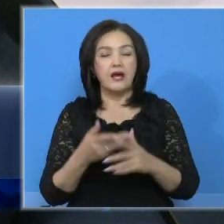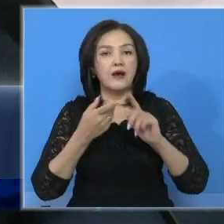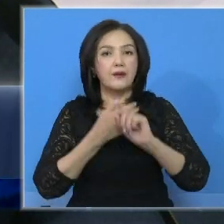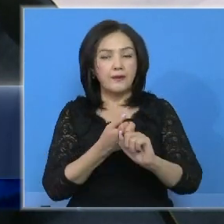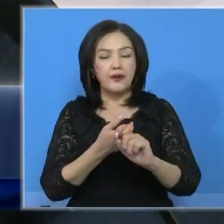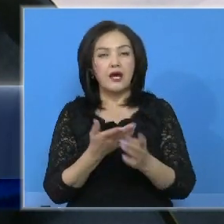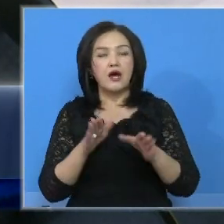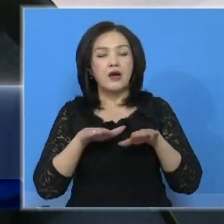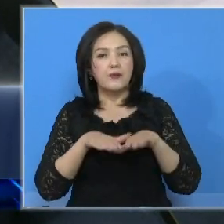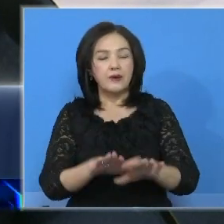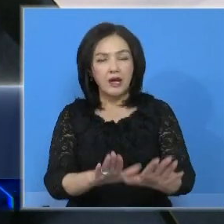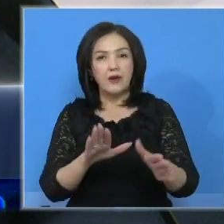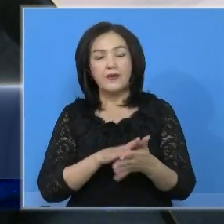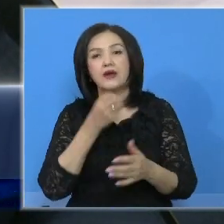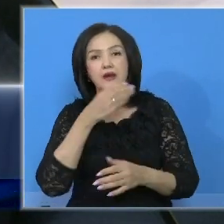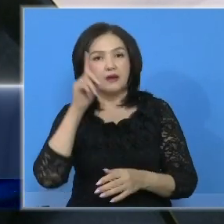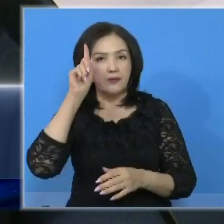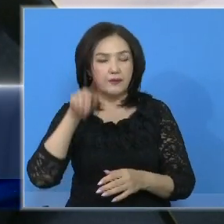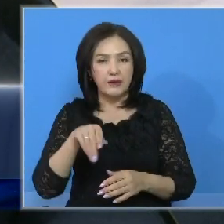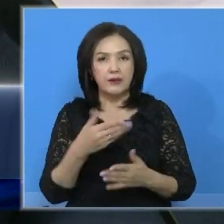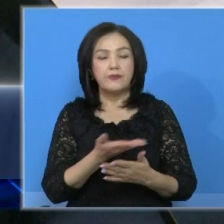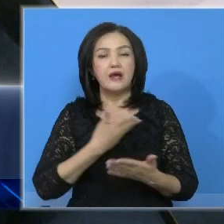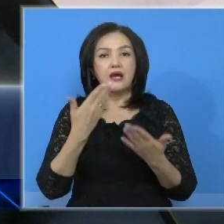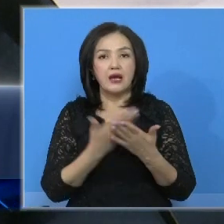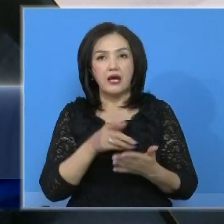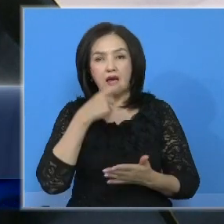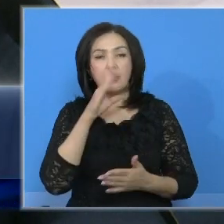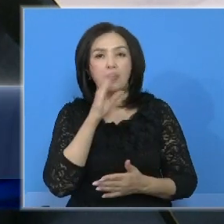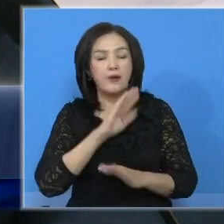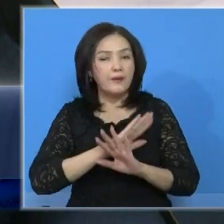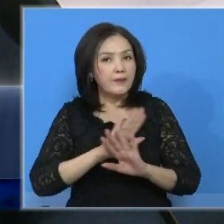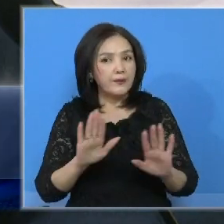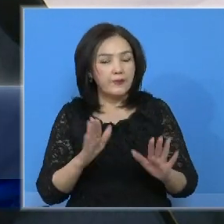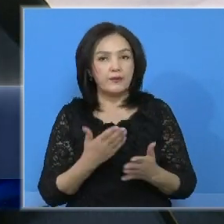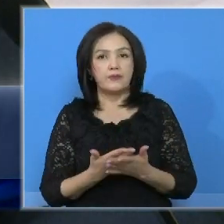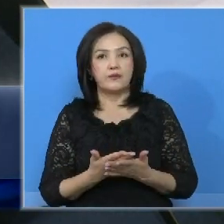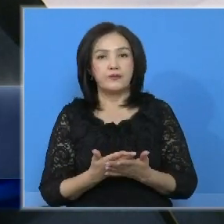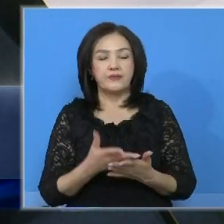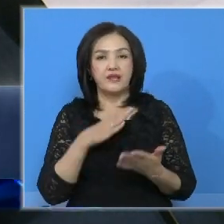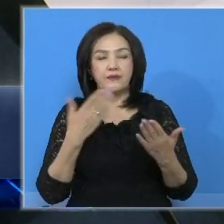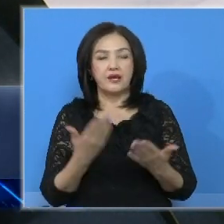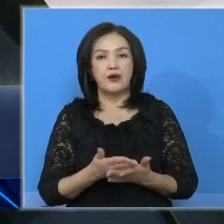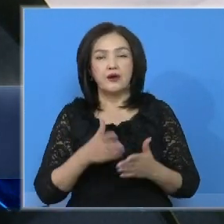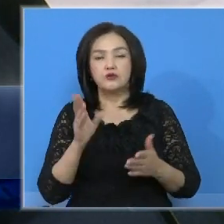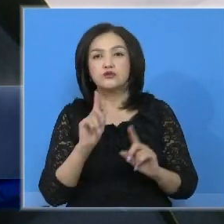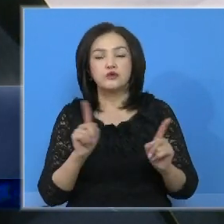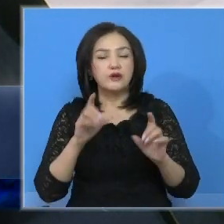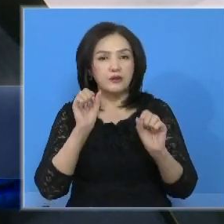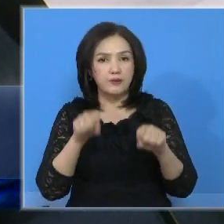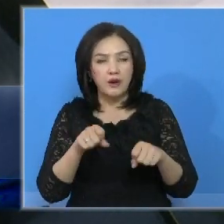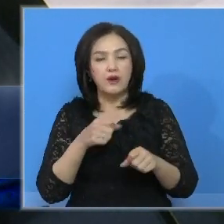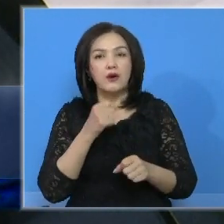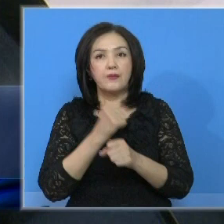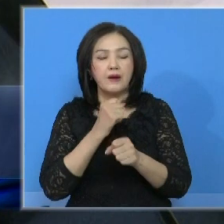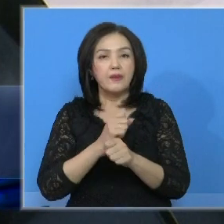байланысты қабылдаған шешімдерін бәрін сіздер жақсы білесіңдер. Мен оны қазір айтып уақыттарыңызды алғым келмейді. Мен қолымнан келген дүниені